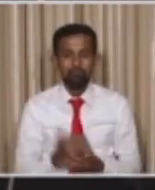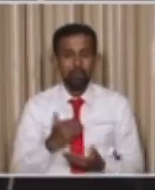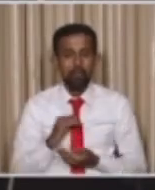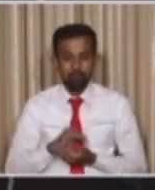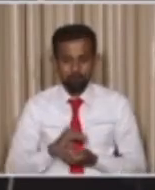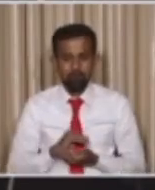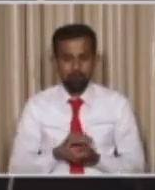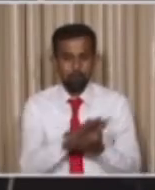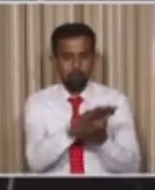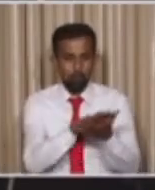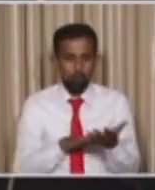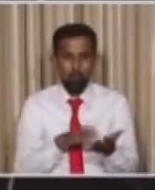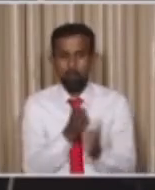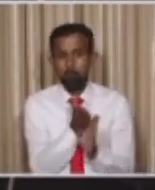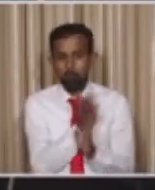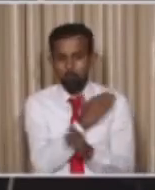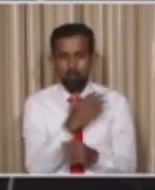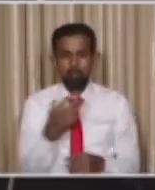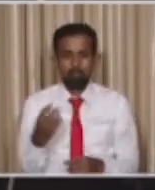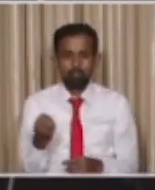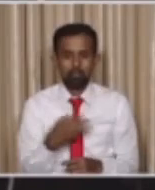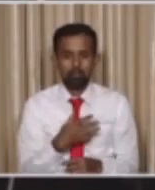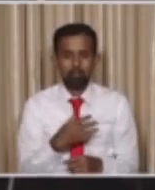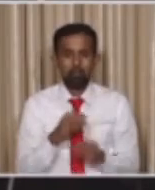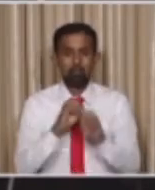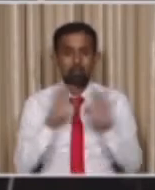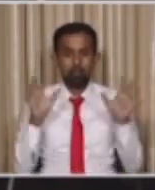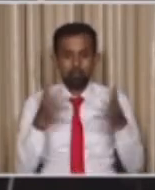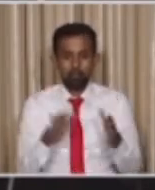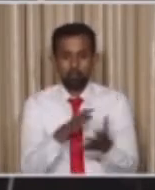तीन लेखने पहुगे दवस्वल इलियटापु